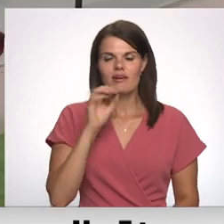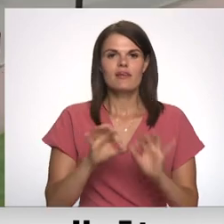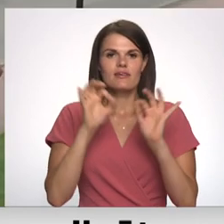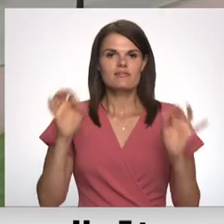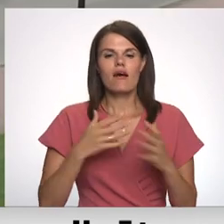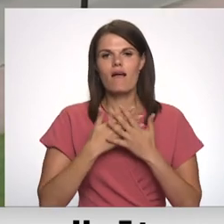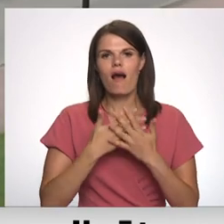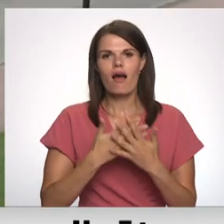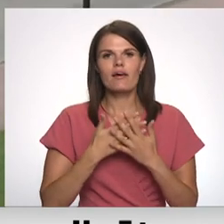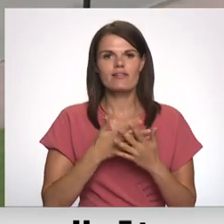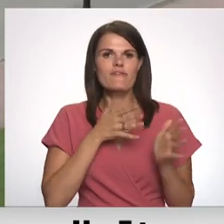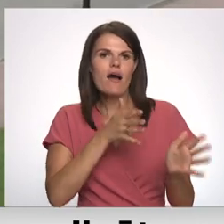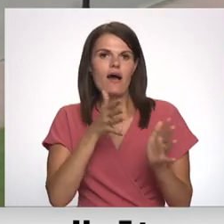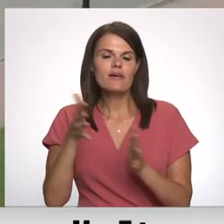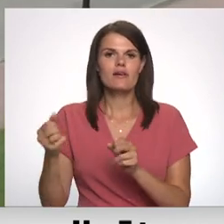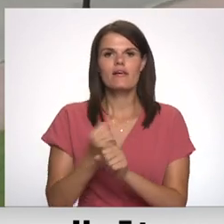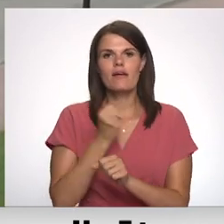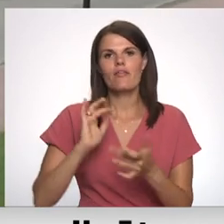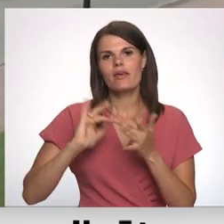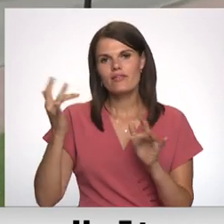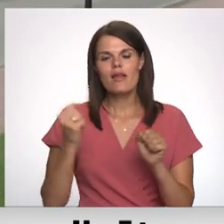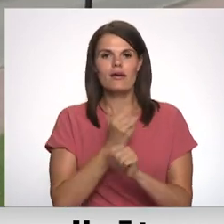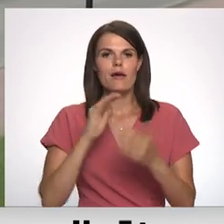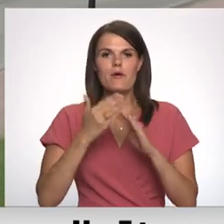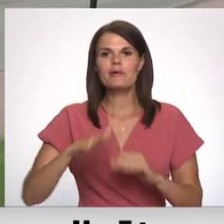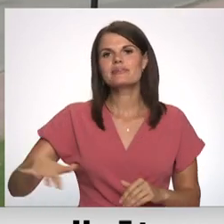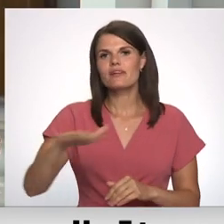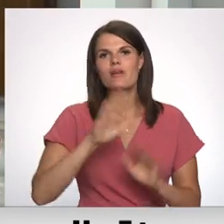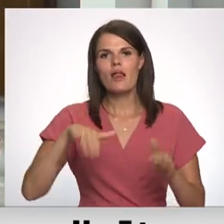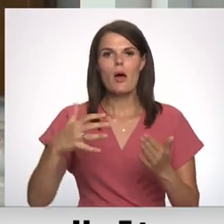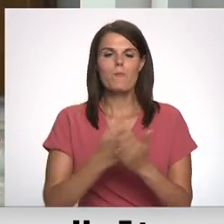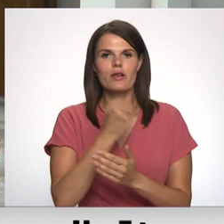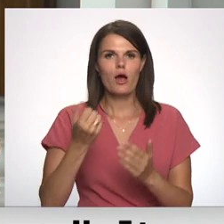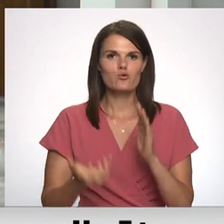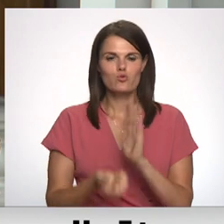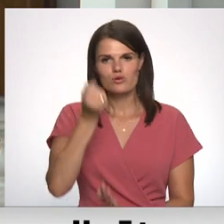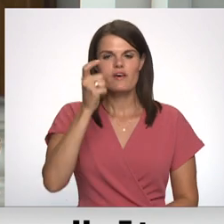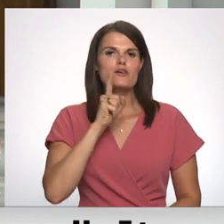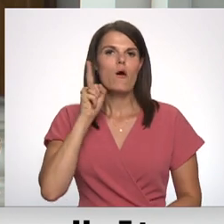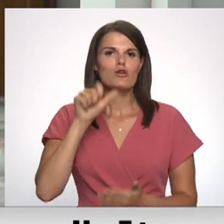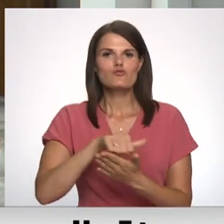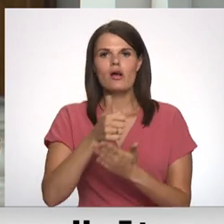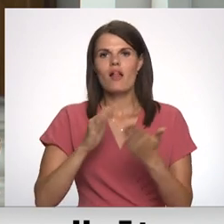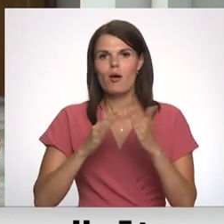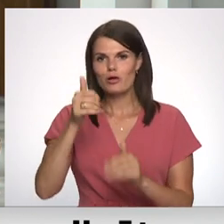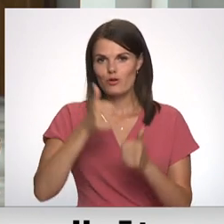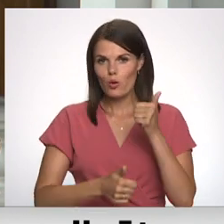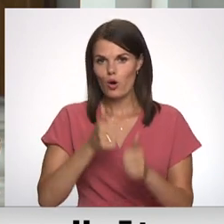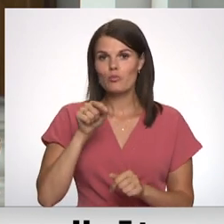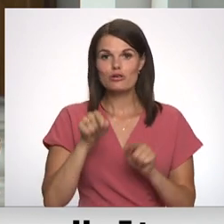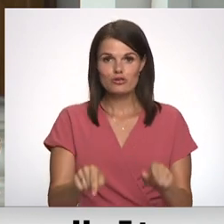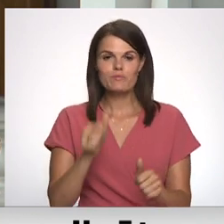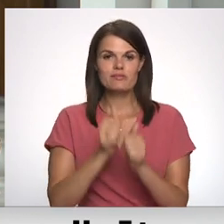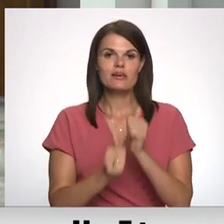sākušas aktīvi aģitēt gan internetā, gan pilsētvidē, lai panāktu uzvaru jauniešu galvaspilsētas konkursā. Lai arī šīm